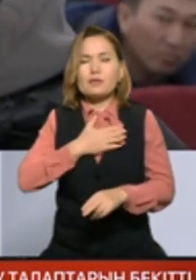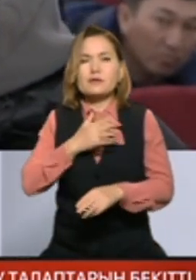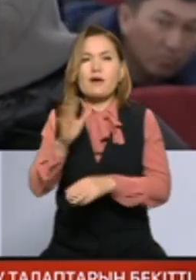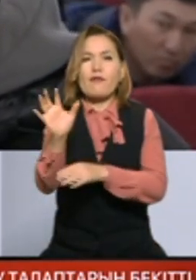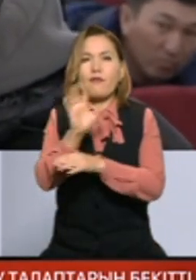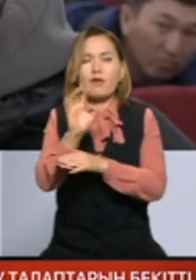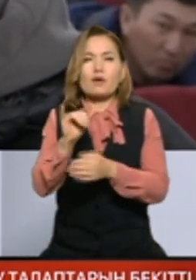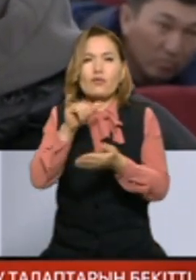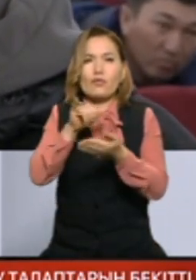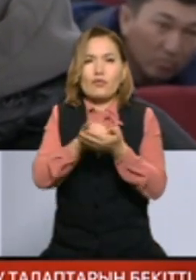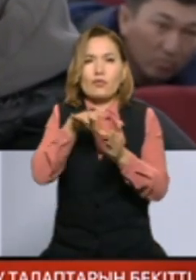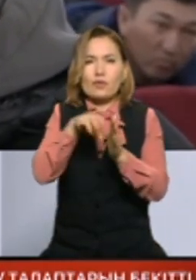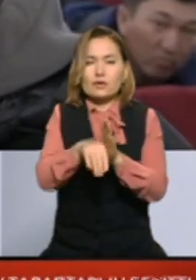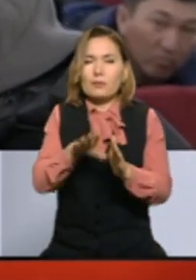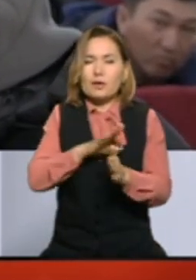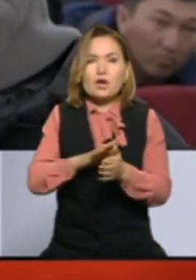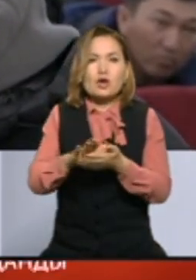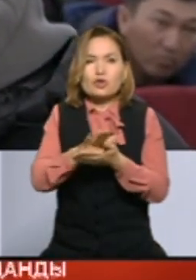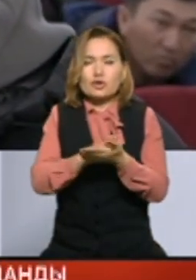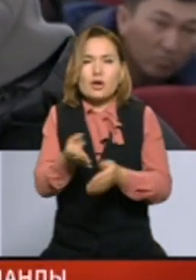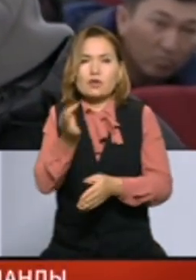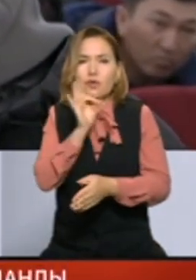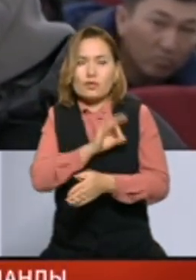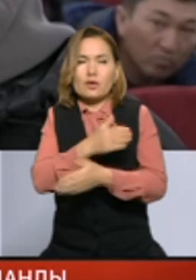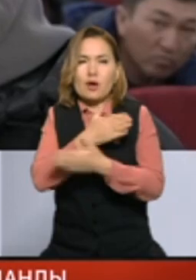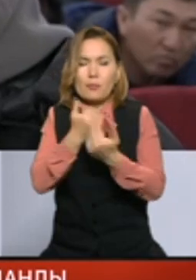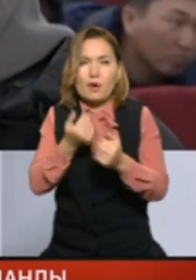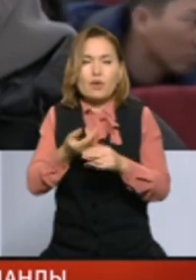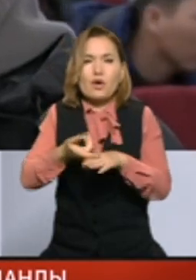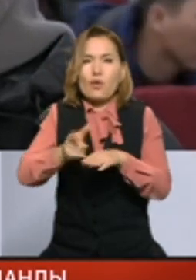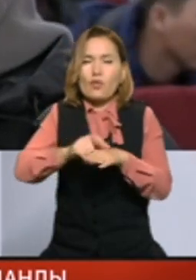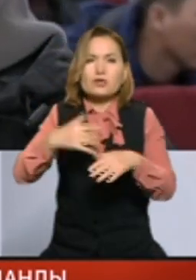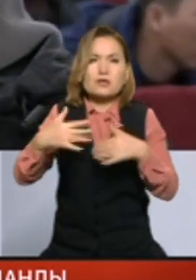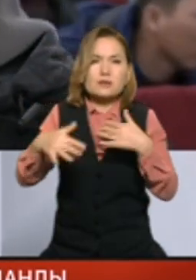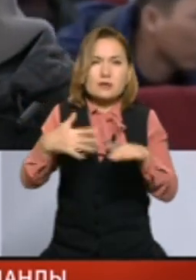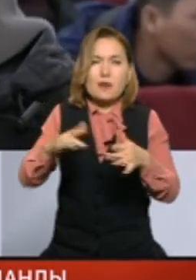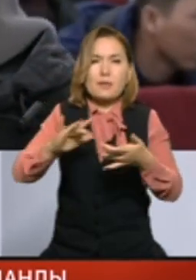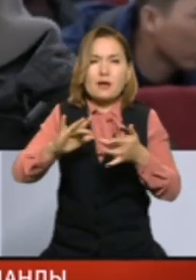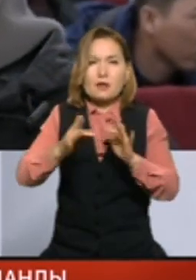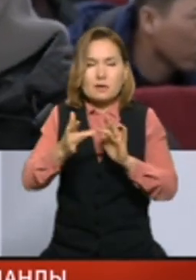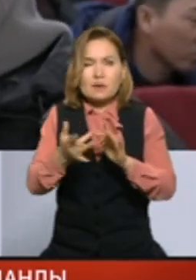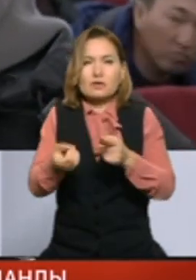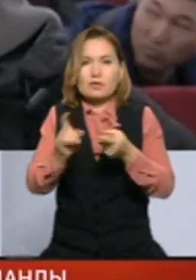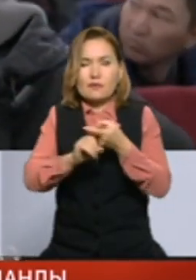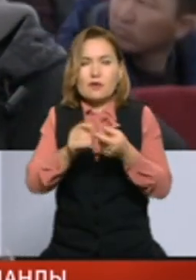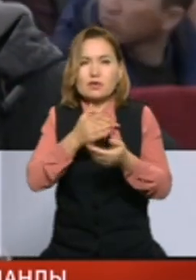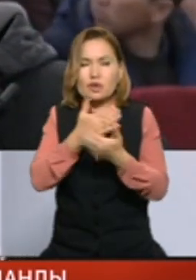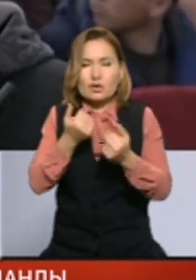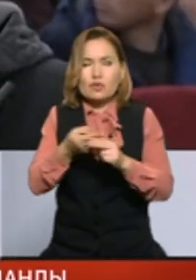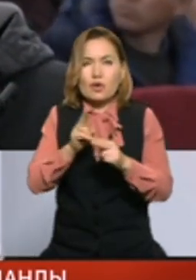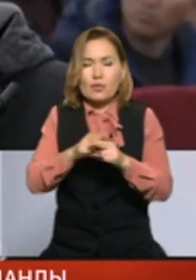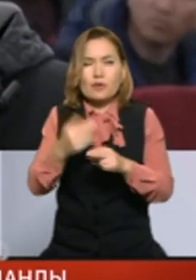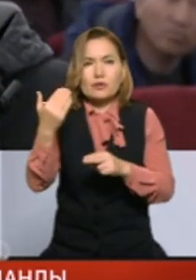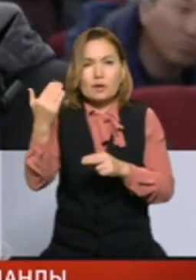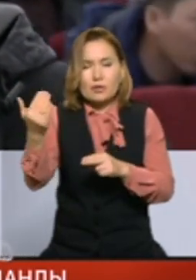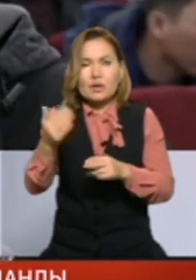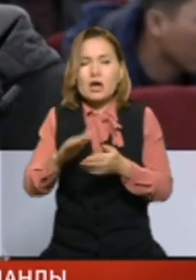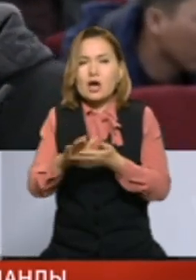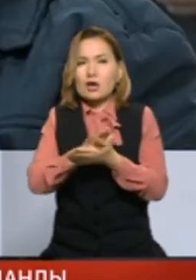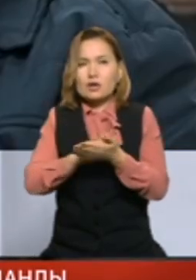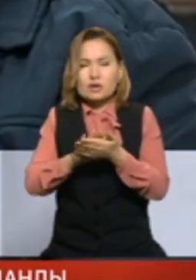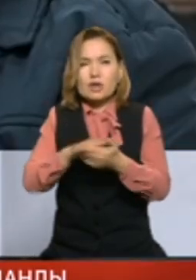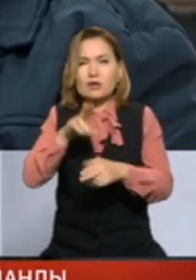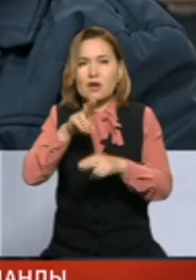үлкен локатор қойған кезде бұлардың металы да әлсіз вишкада тұрған. Ол локатор ұстай алмайды. И оны керіп қойған тростарының өзі